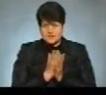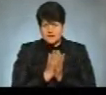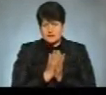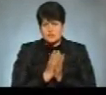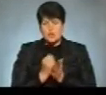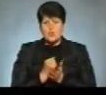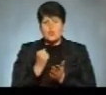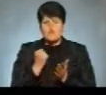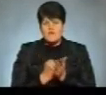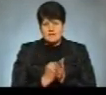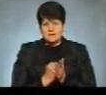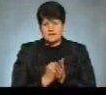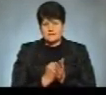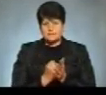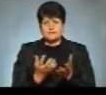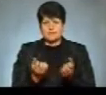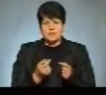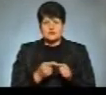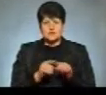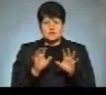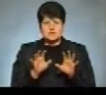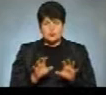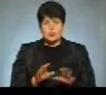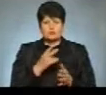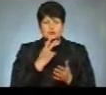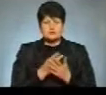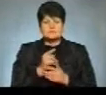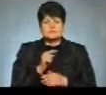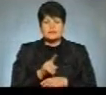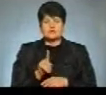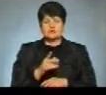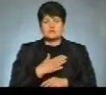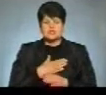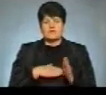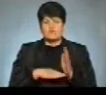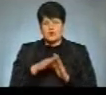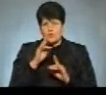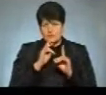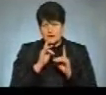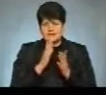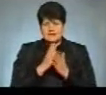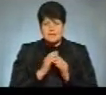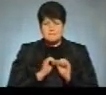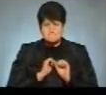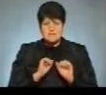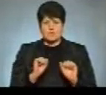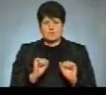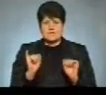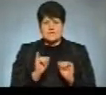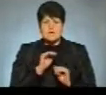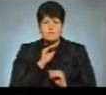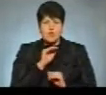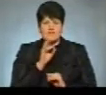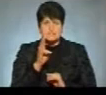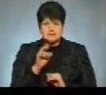ухвалення цього закону свідчить про те, що наша Верховна Рада є і патріотична, і